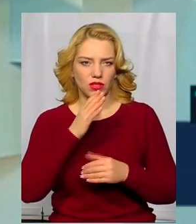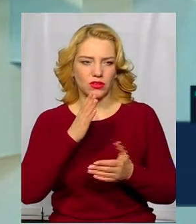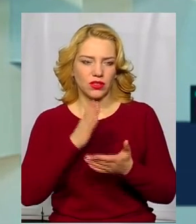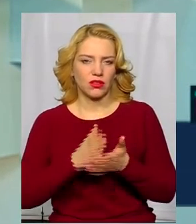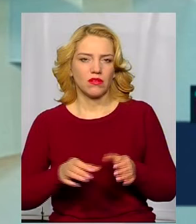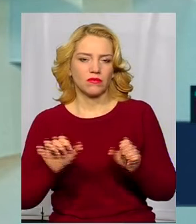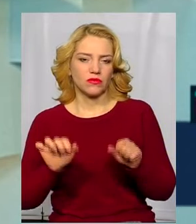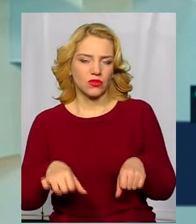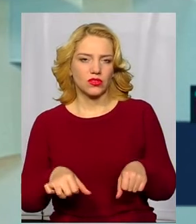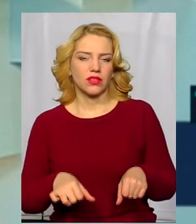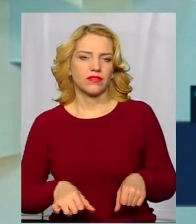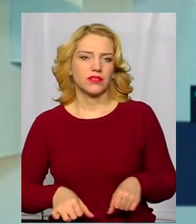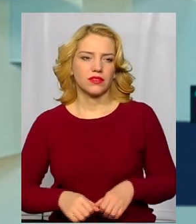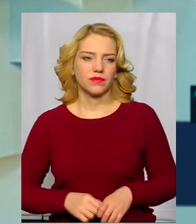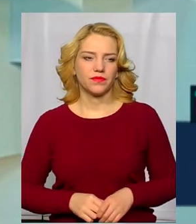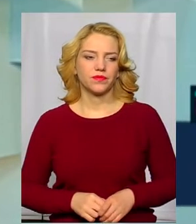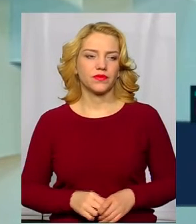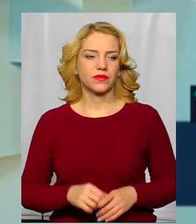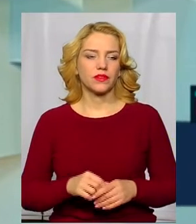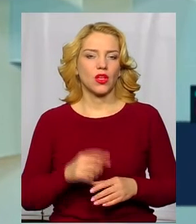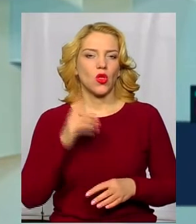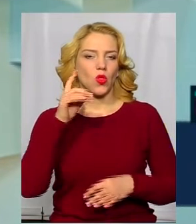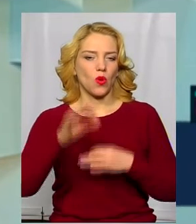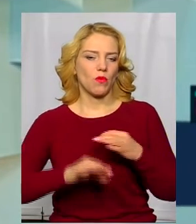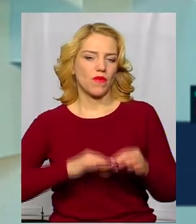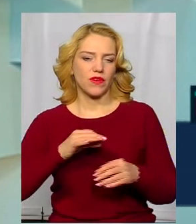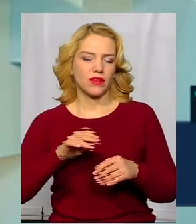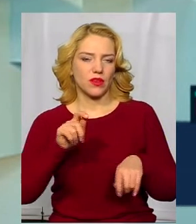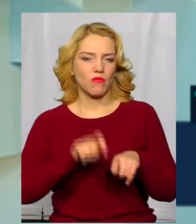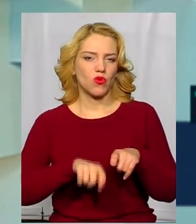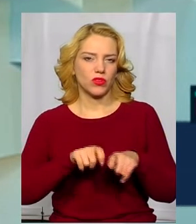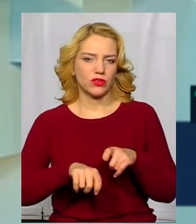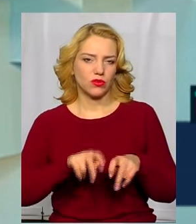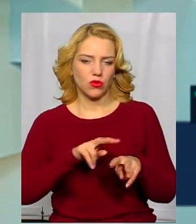можливість дійсно такий от добовий моніторинг проводити